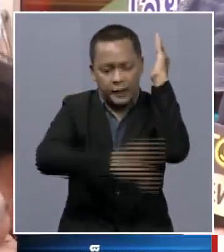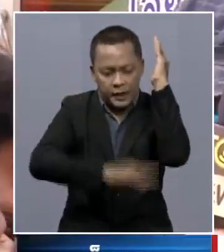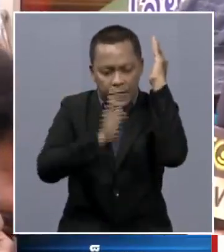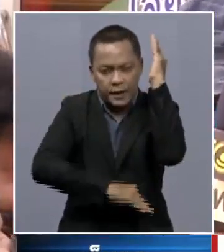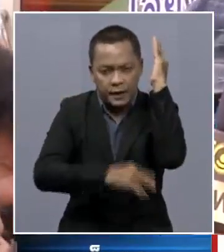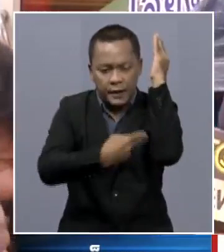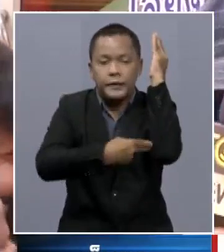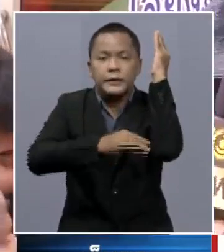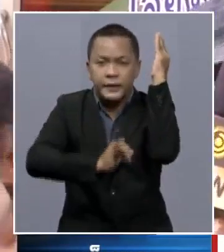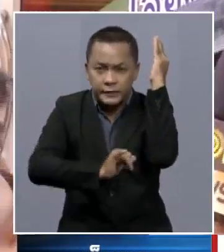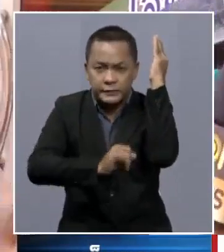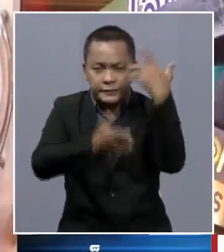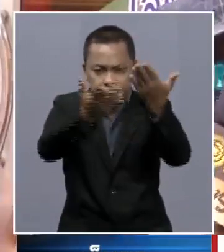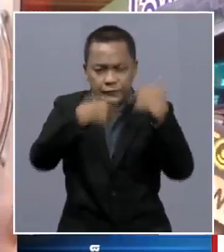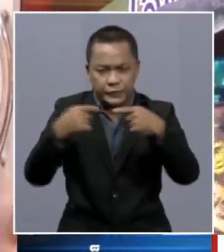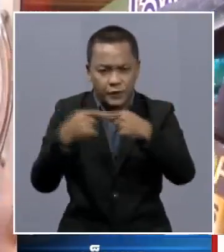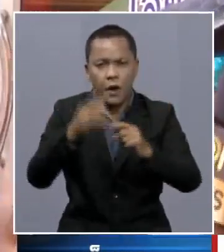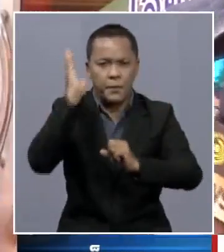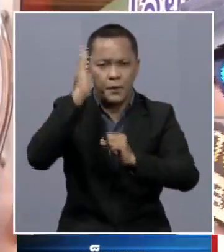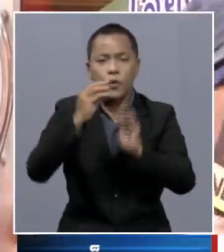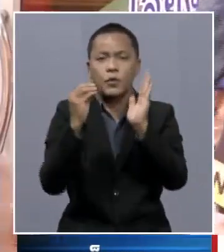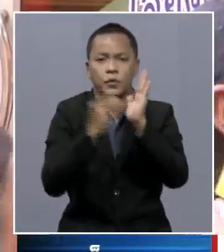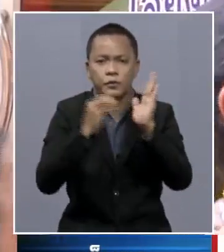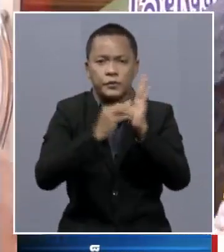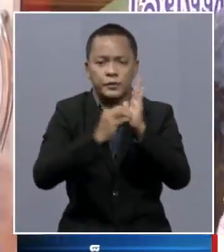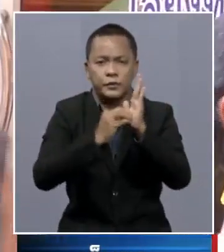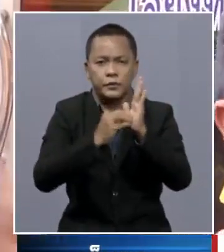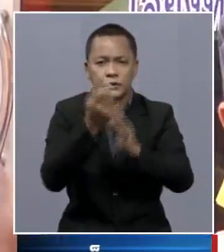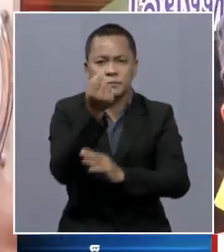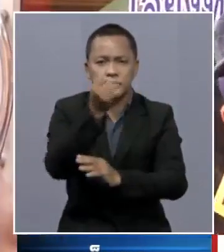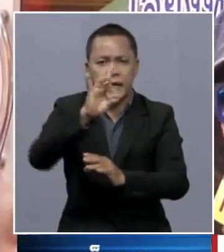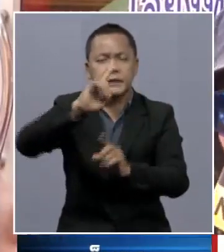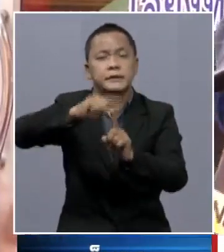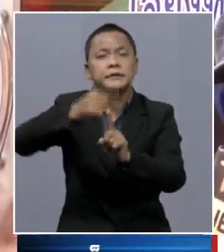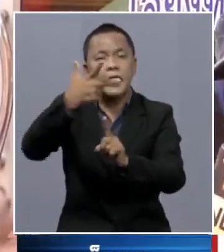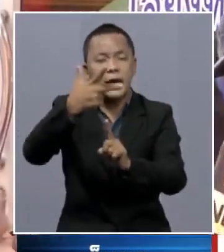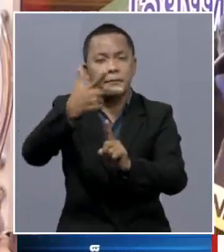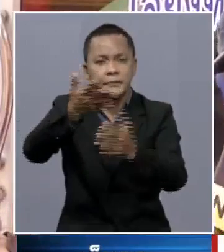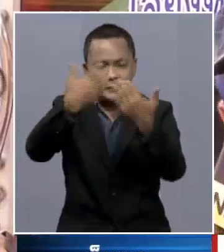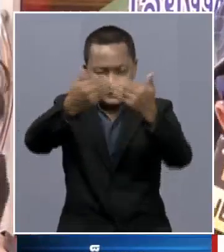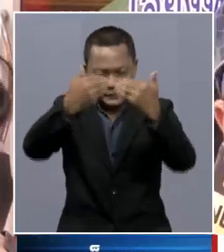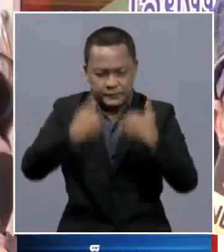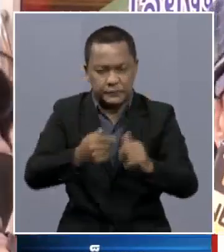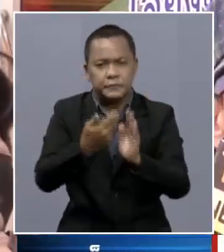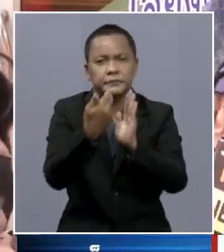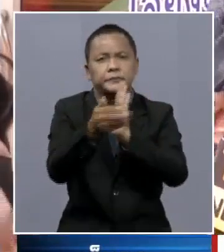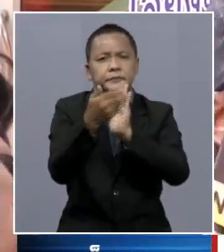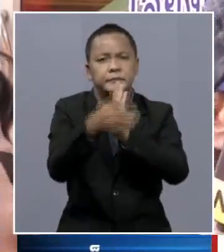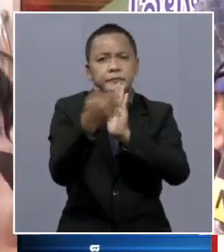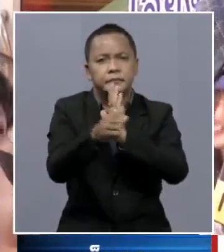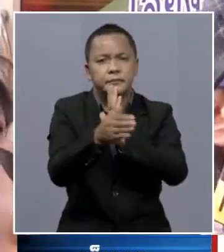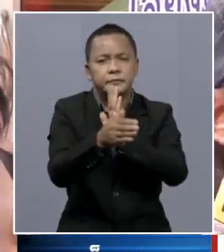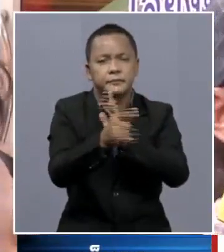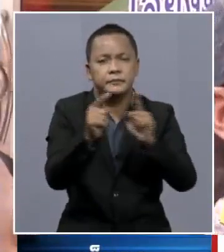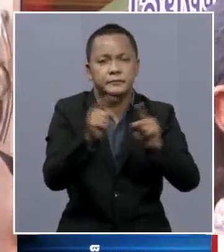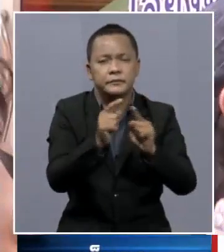้ คืไปหัจใหญ่แล้วกต่อด้วยเวธี ในกรงเทพอาหาลาครวันที่ 18 มีนาคมทัดไป จะไปภาคตวออกเชีย